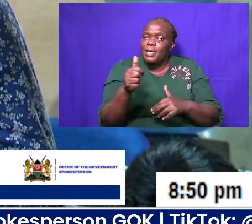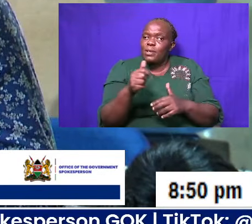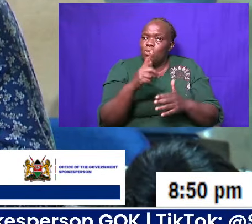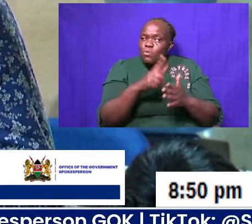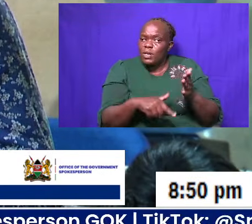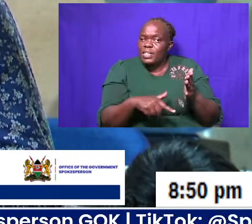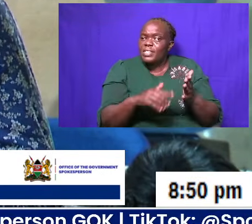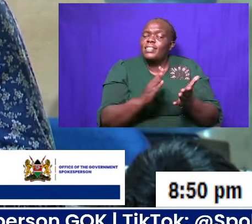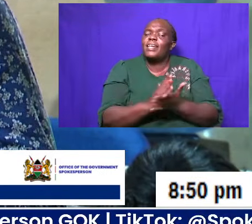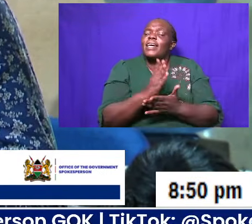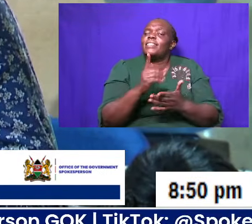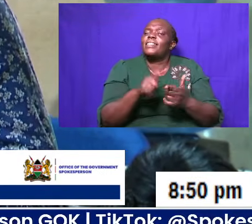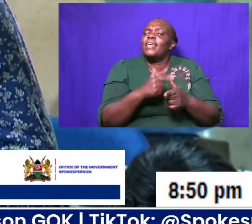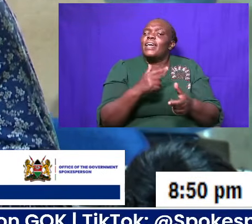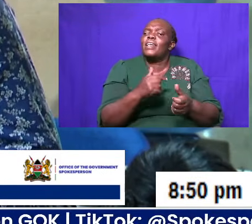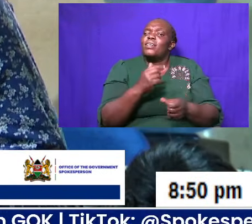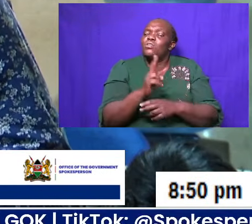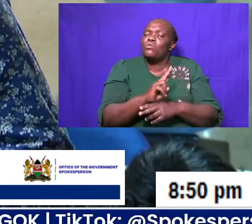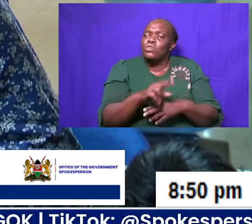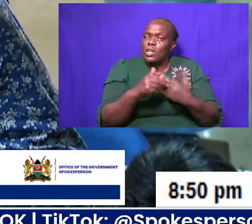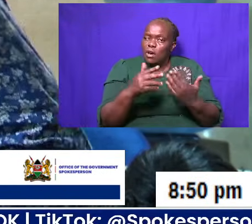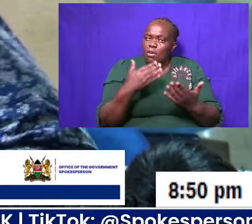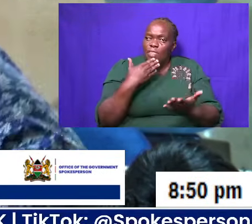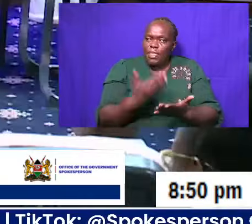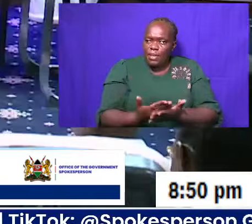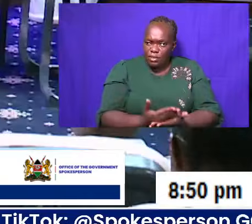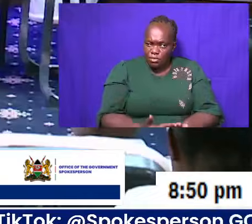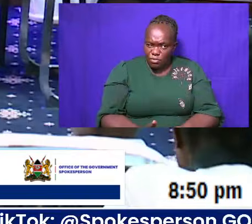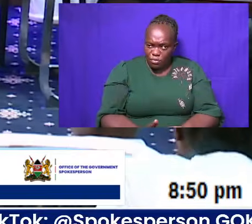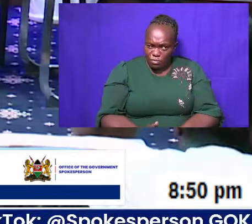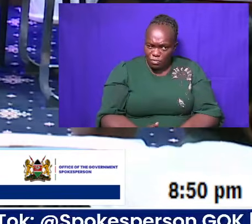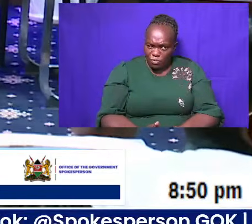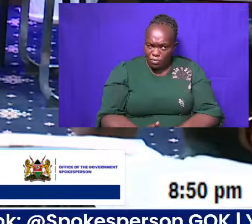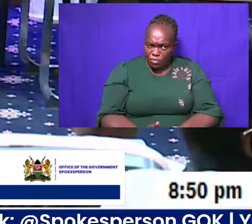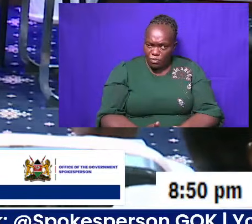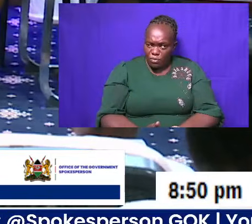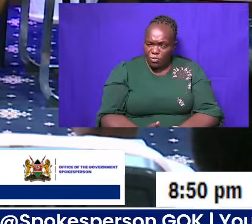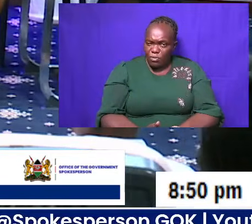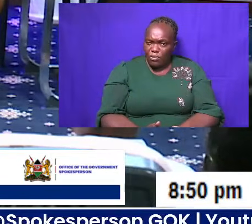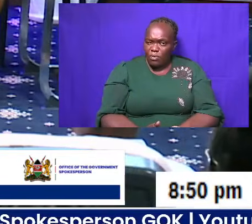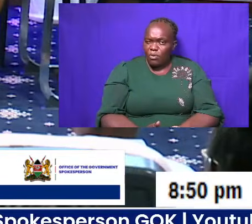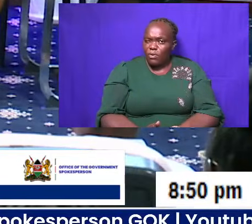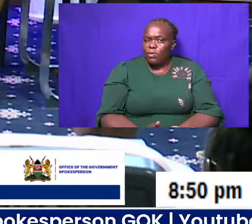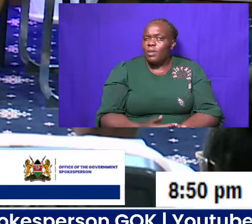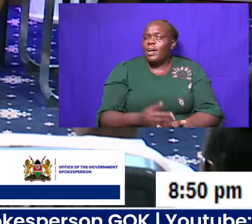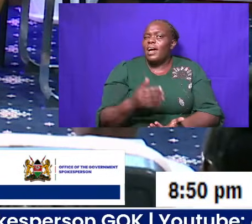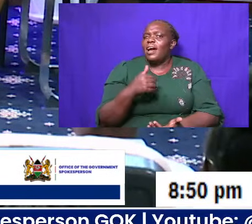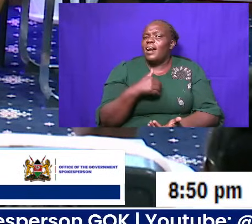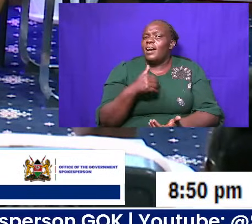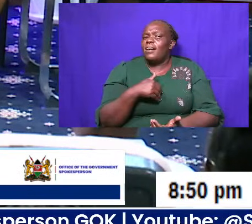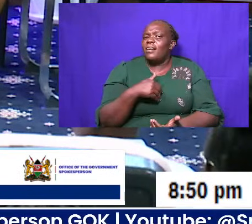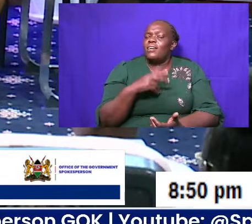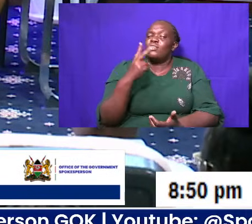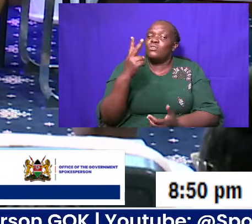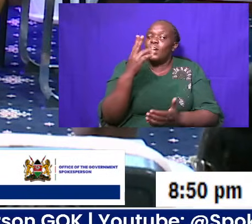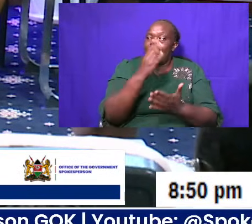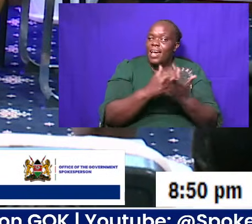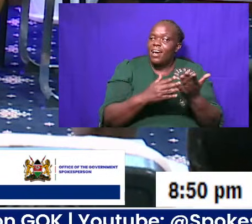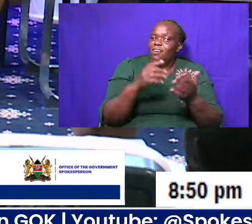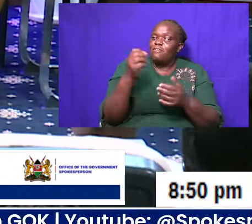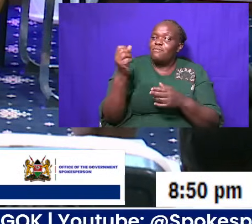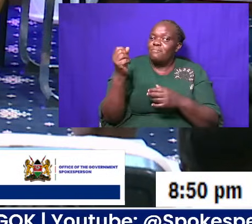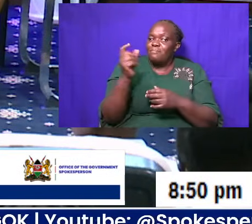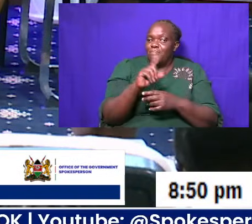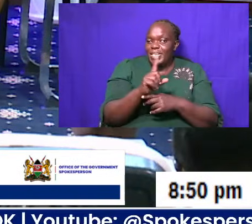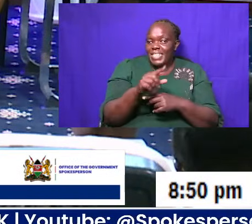binadamu unatekelezwa nchini Kenya? Asante. So, Daktari, uko na 2.5 minutes to answer all those